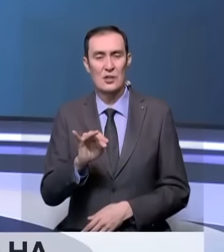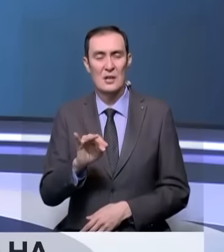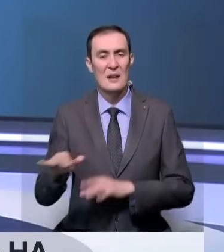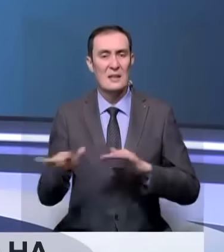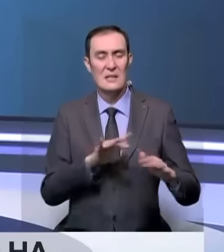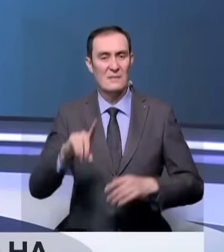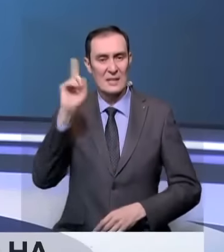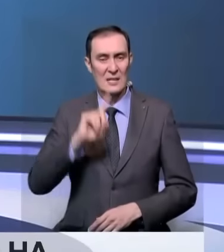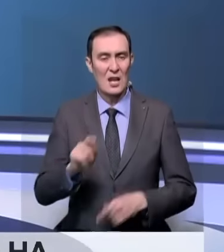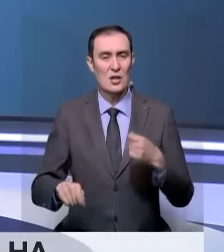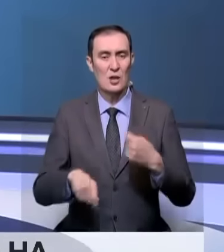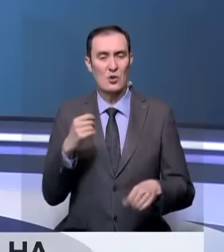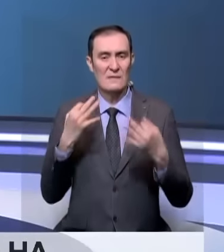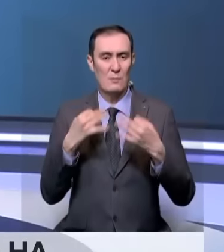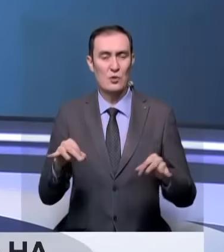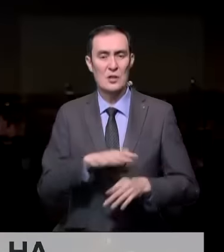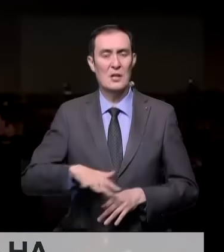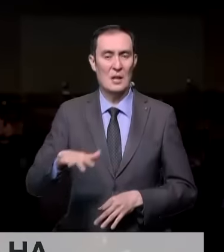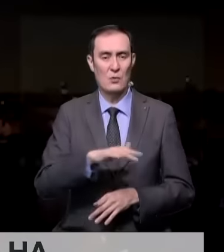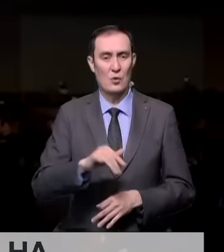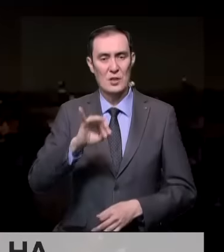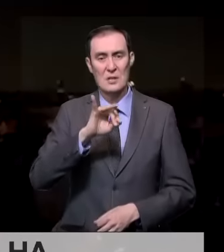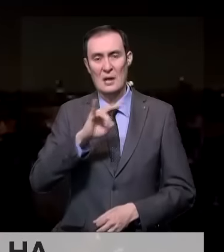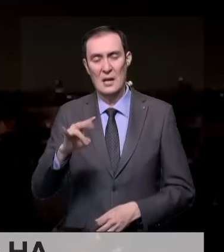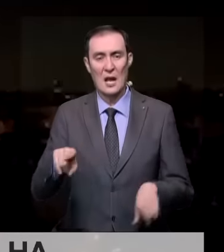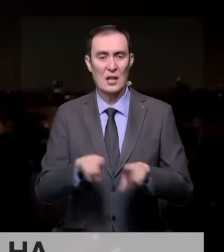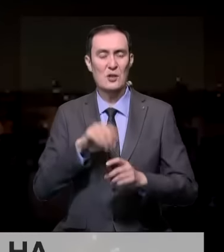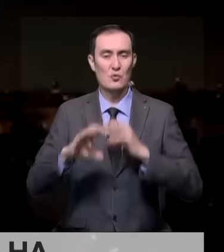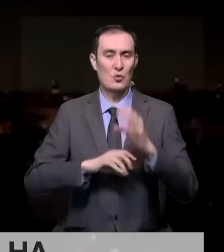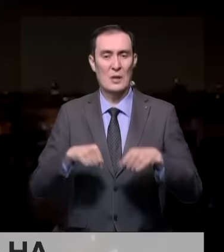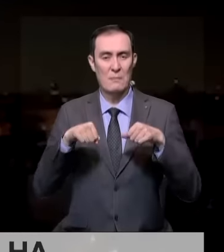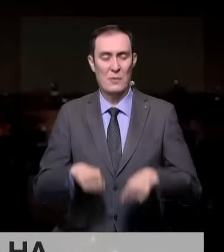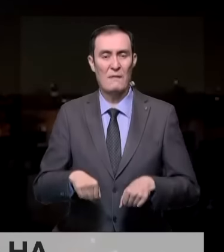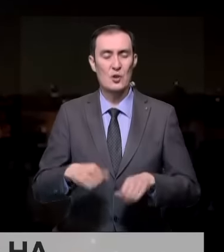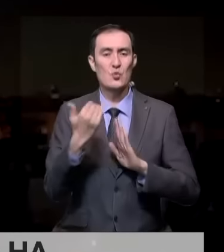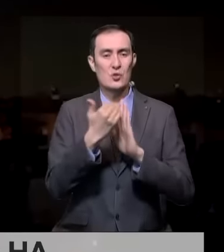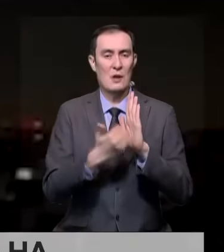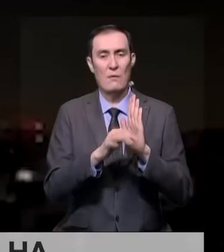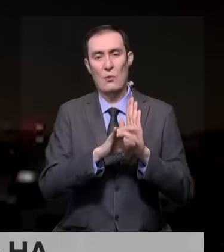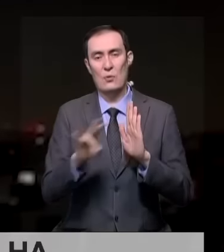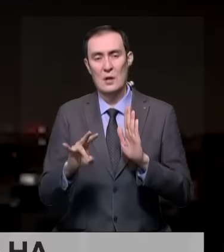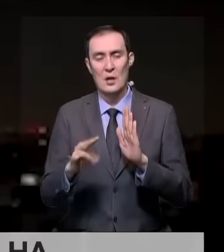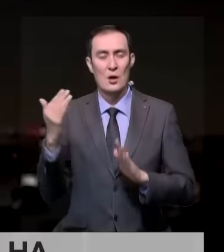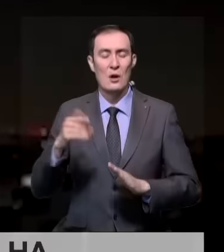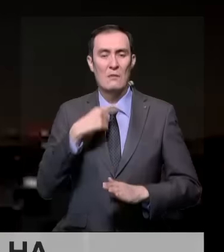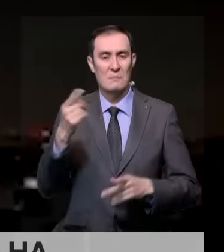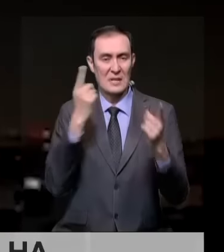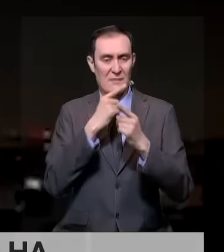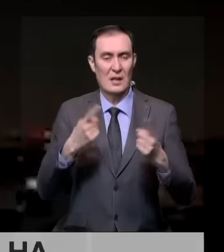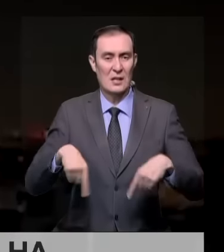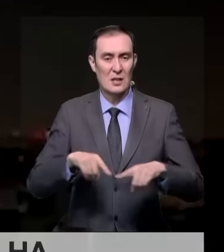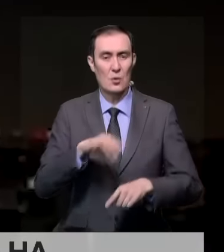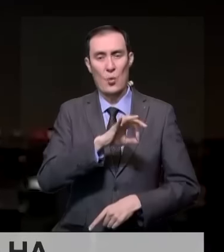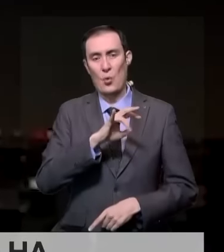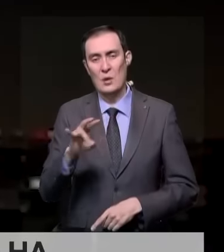Израиля нарушают суверенитет и территориальную целостность Ирана, а также международное право и устав ООН. Политик призвал